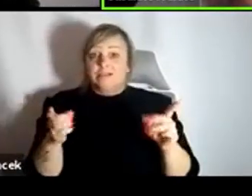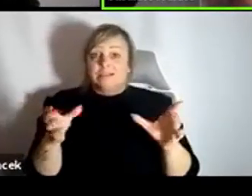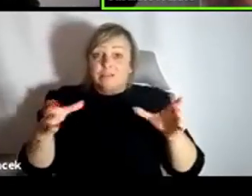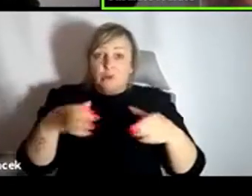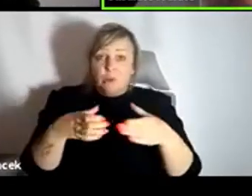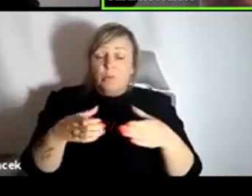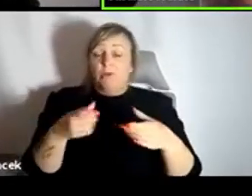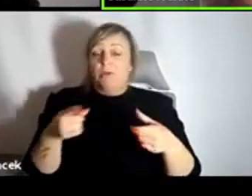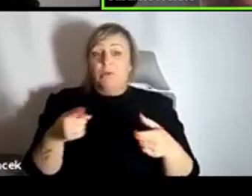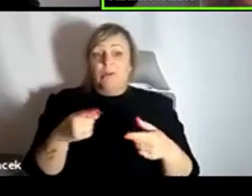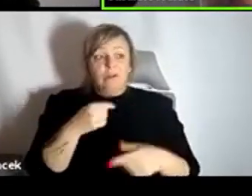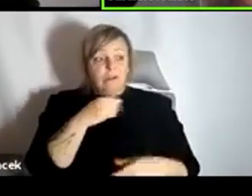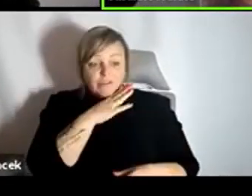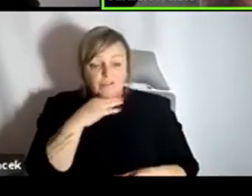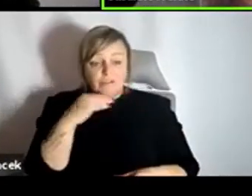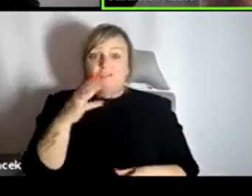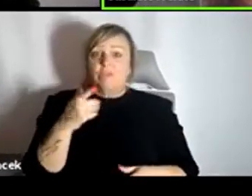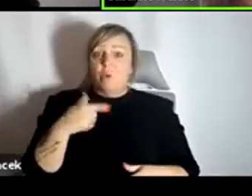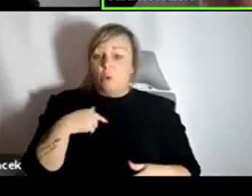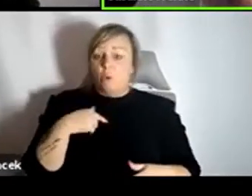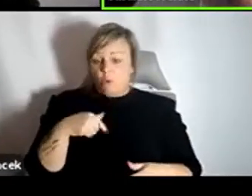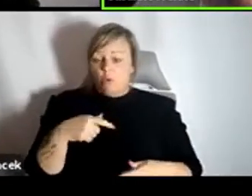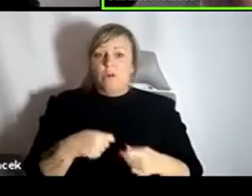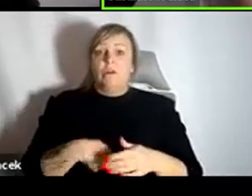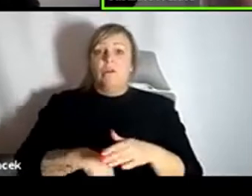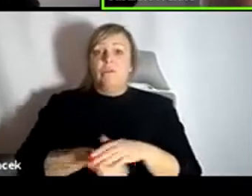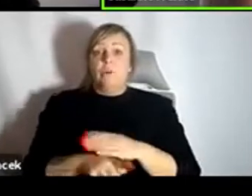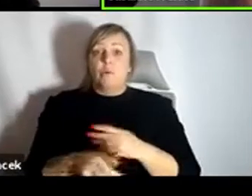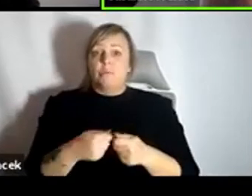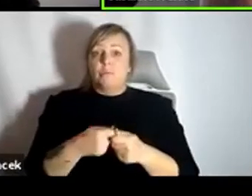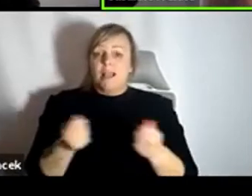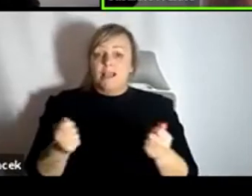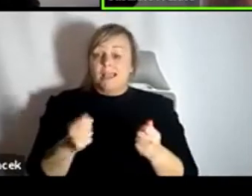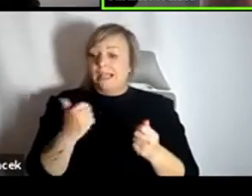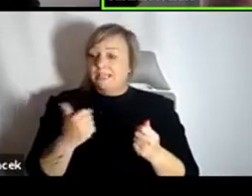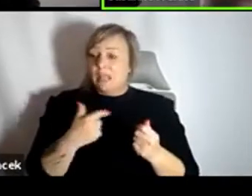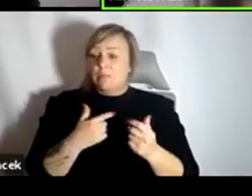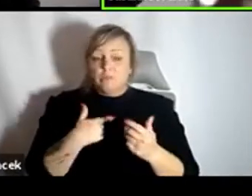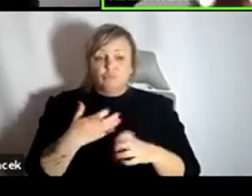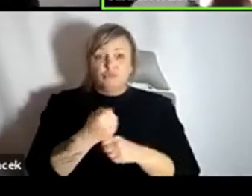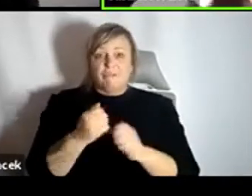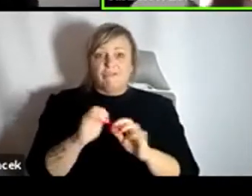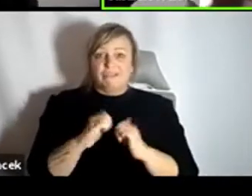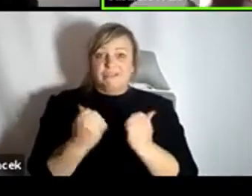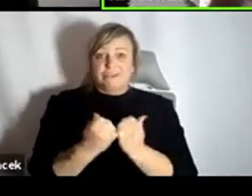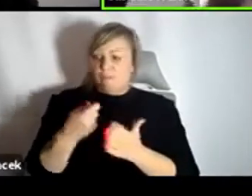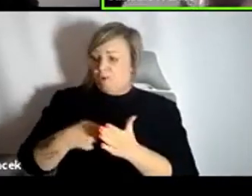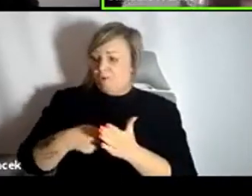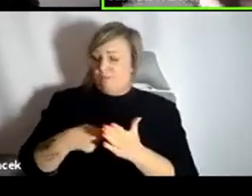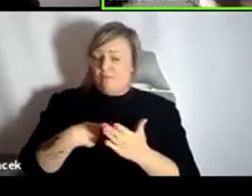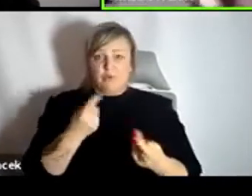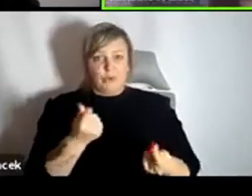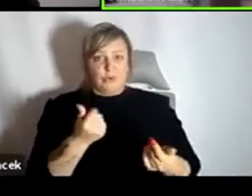ordentlich in ihrer Liga sich ein Team leisten können. Und